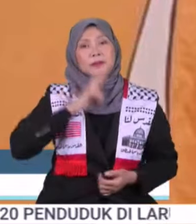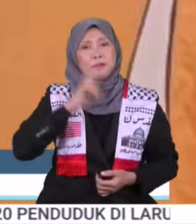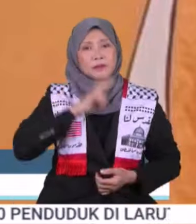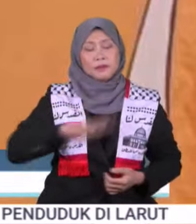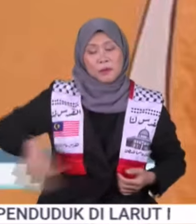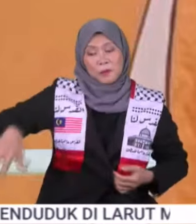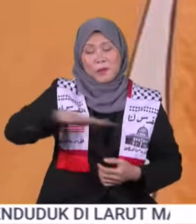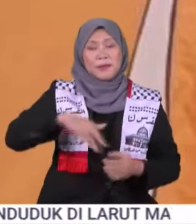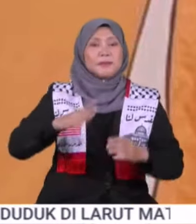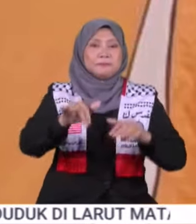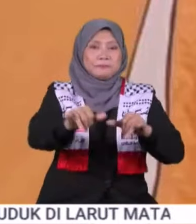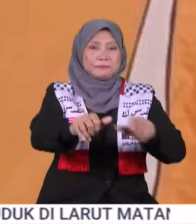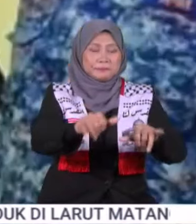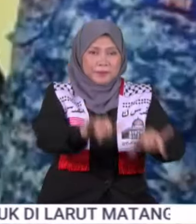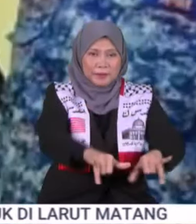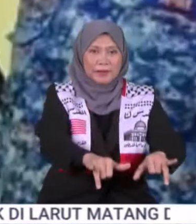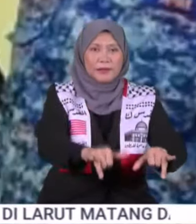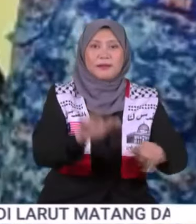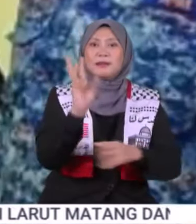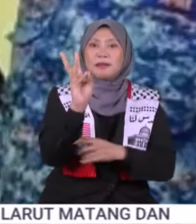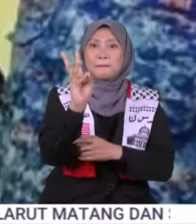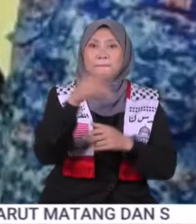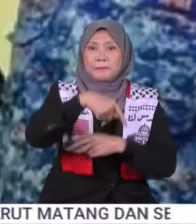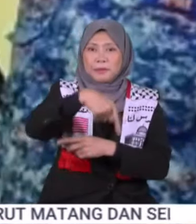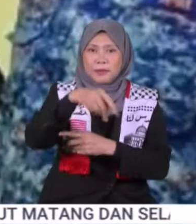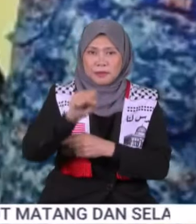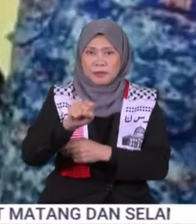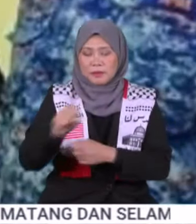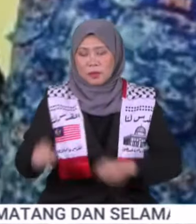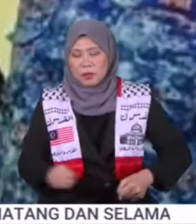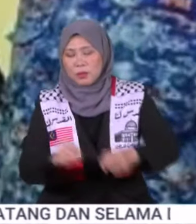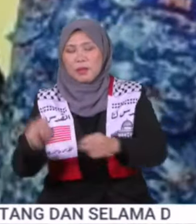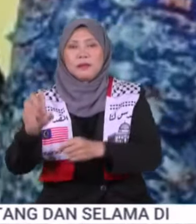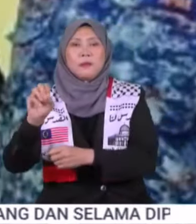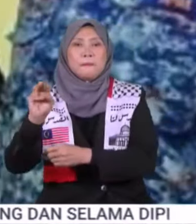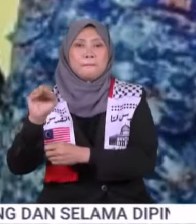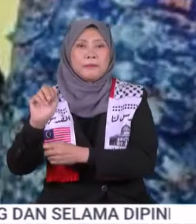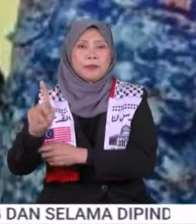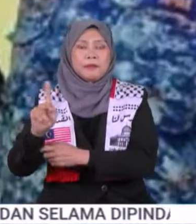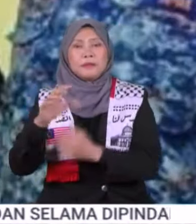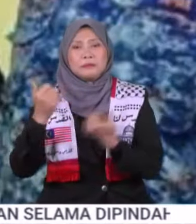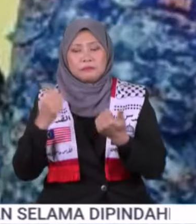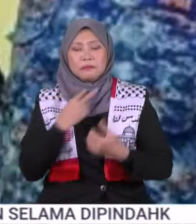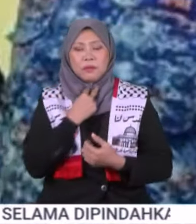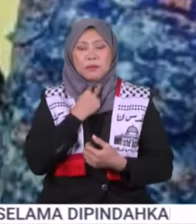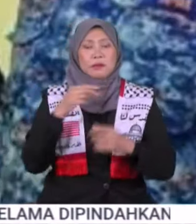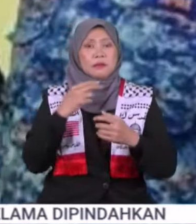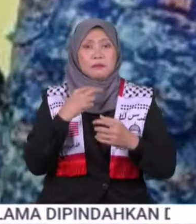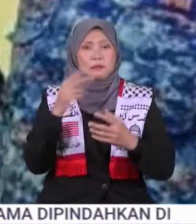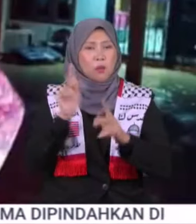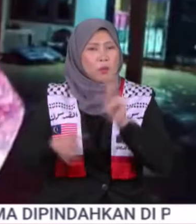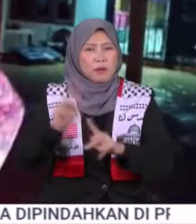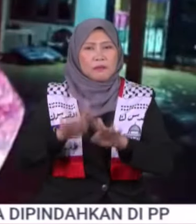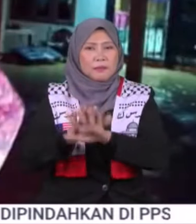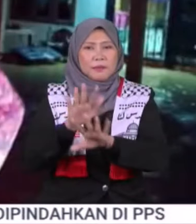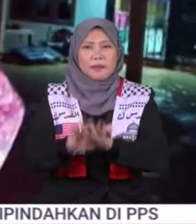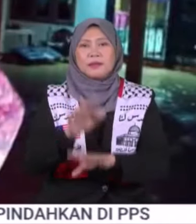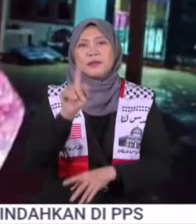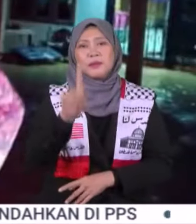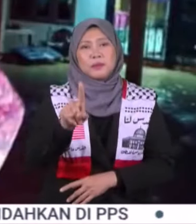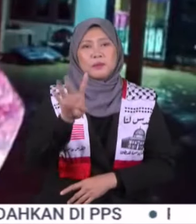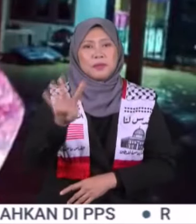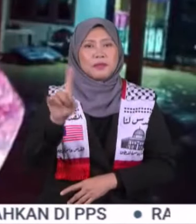kesemua mereka berlindung di enam PPS dengan PPS Sungai Embak menempatkan penduduk terjejas paling ramai iaitu